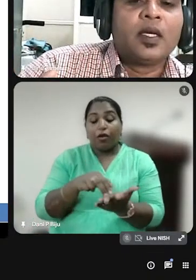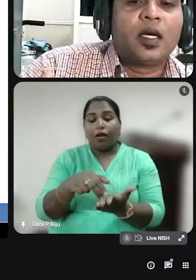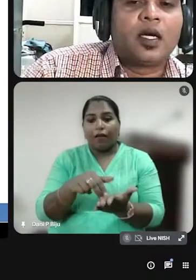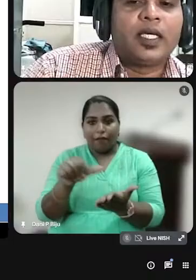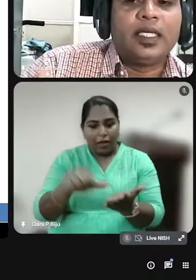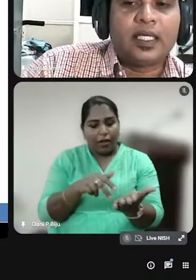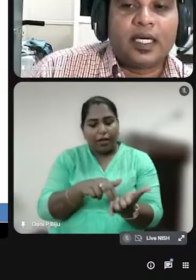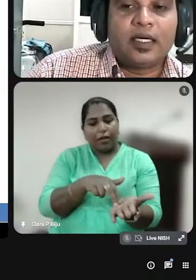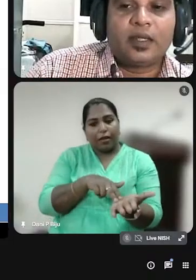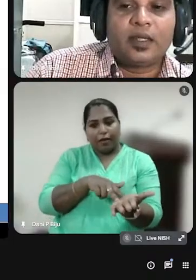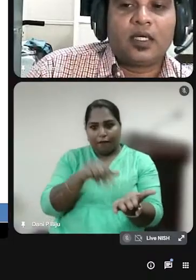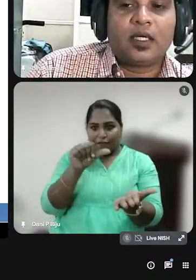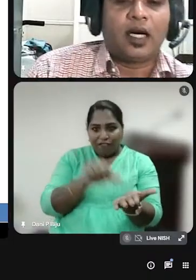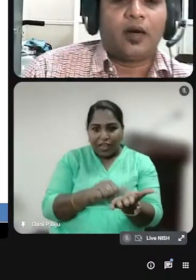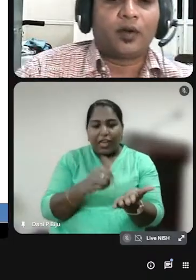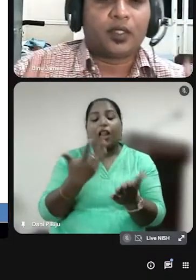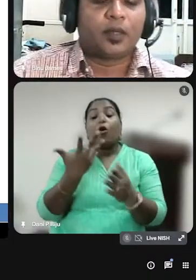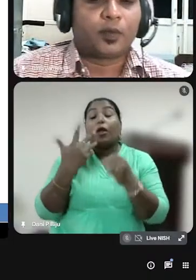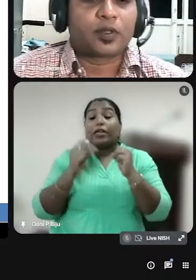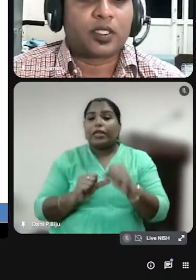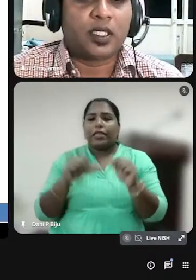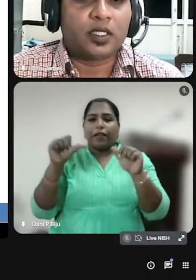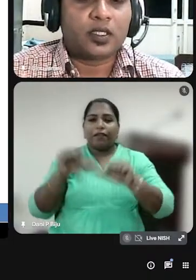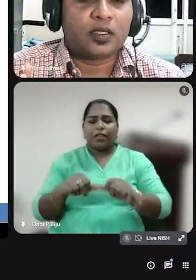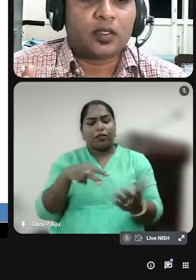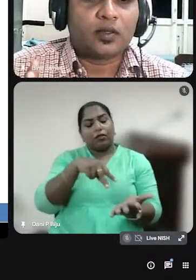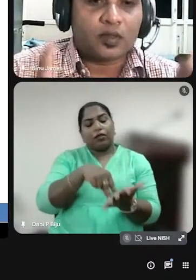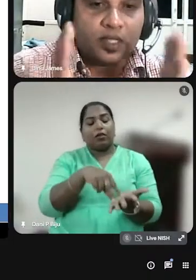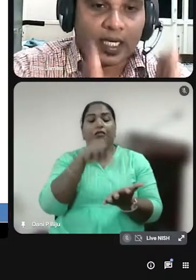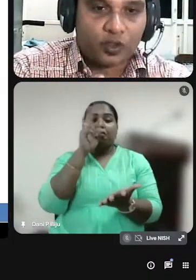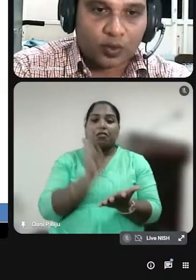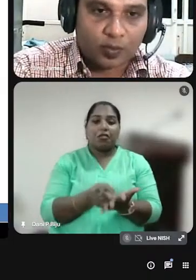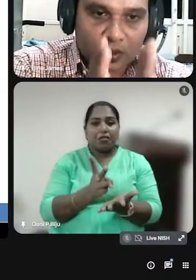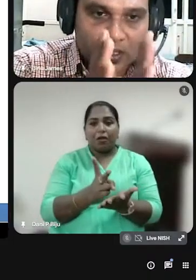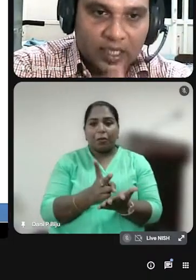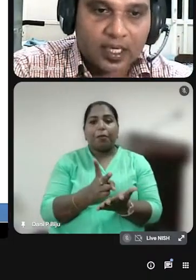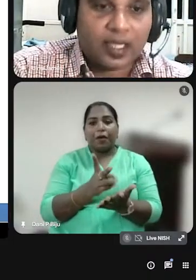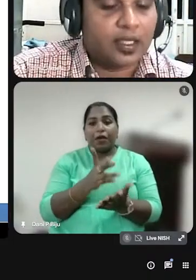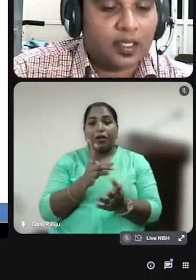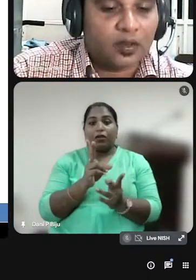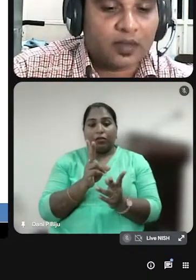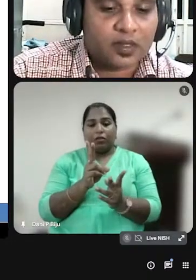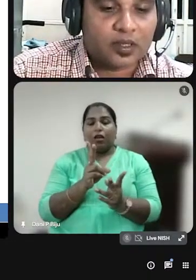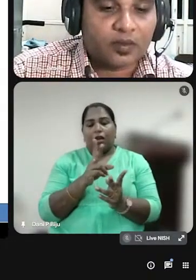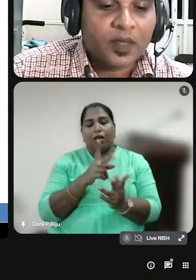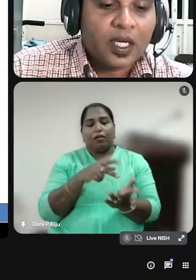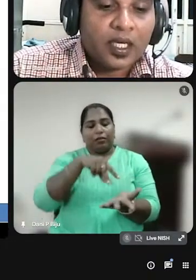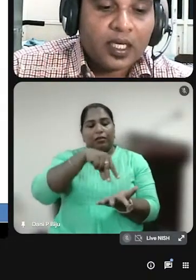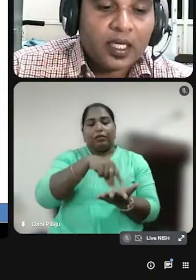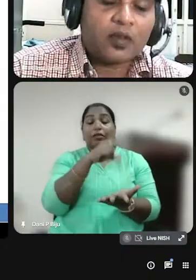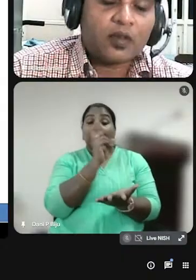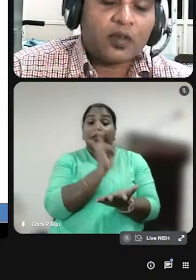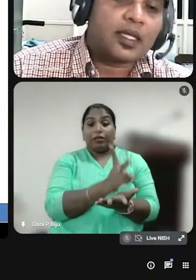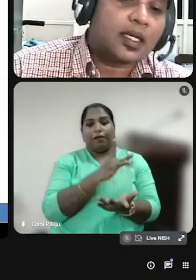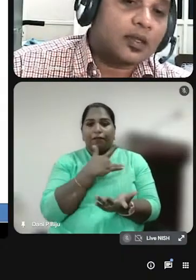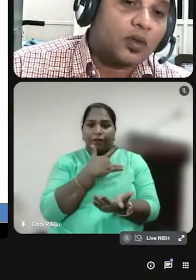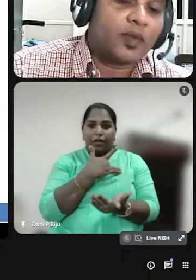പോകാതെ ഇരിക്കാനും പറ്റുന്നില്ല, ആ ഒരൊറ്റ പൊസിഷനിൽ ഒരു സ്റ്റാച്യൂവിനെ പോലെ സ്റ്റക്കായി നിൽക്കുന്ന ഒരു അവസ്ഥ.